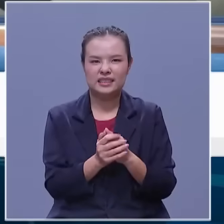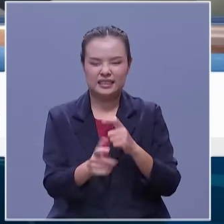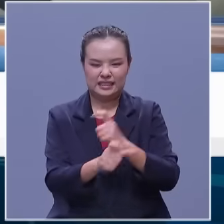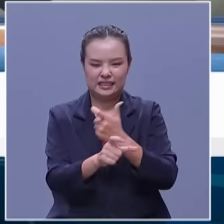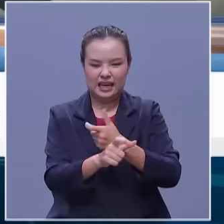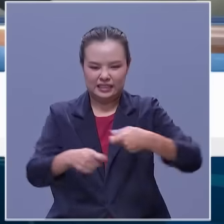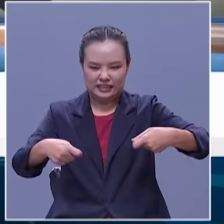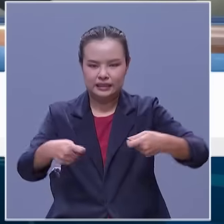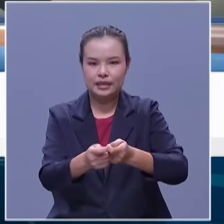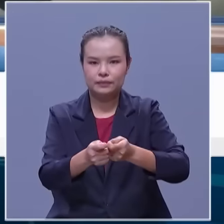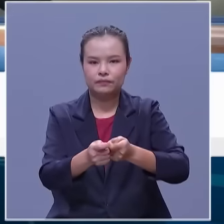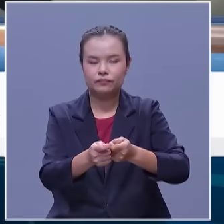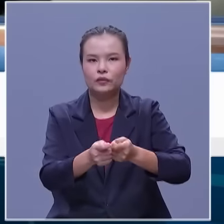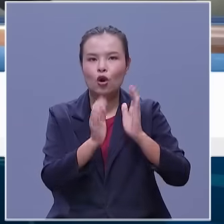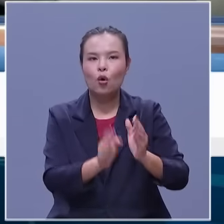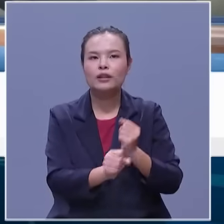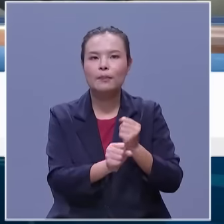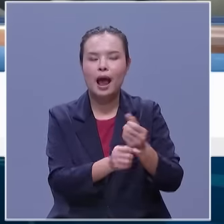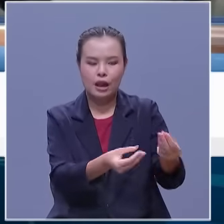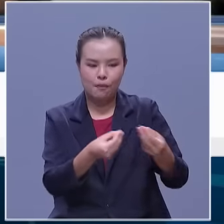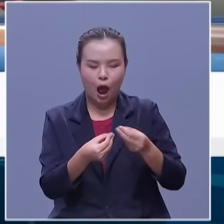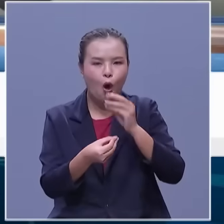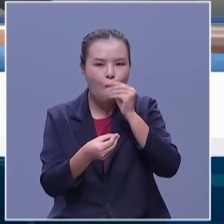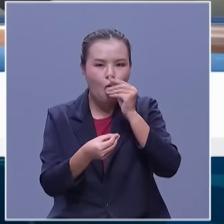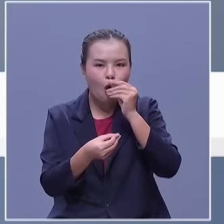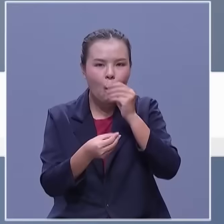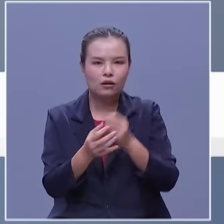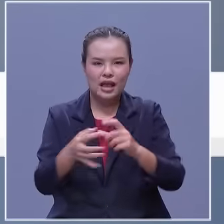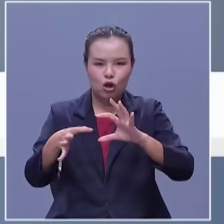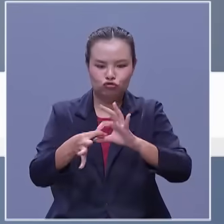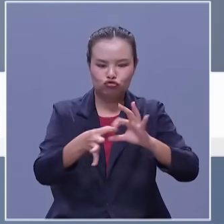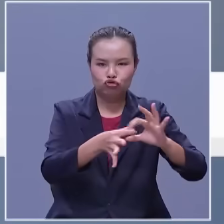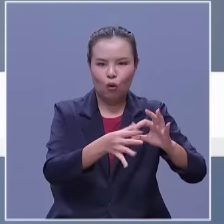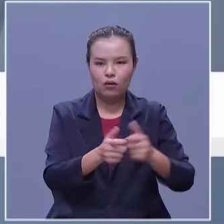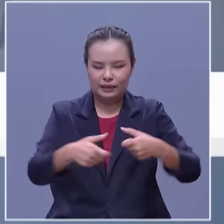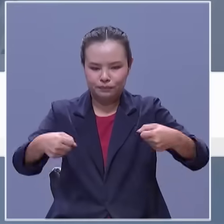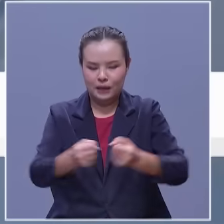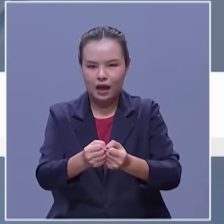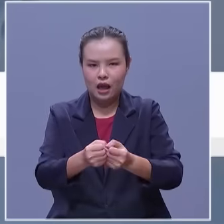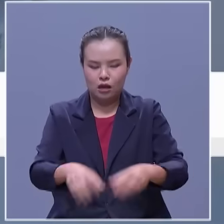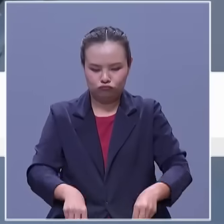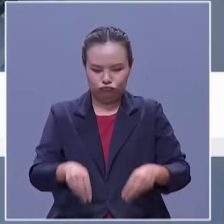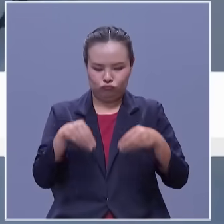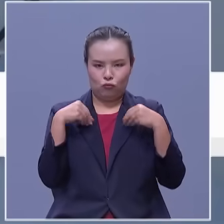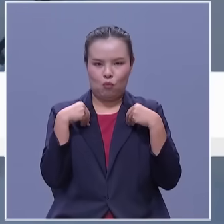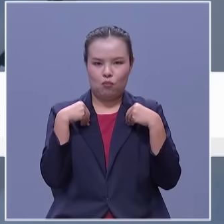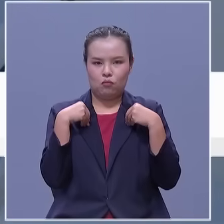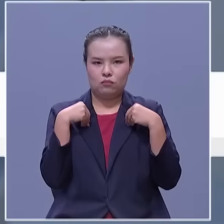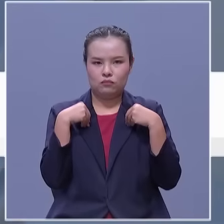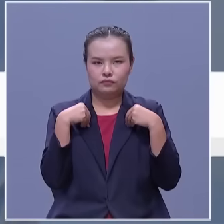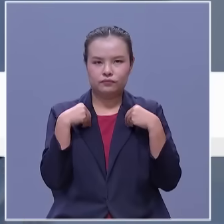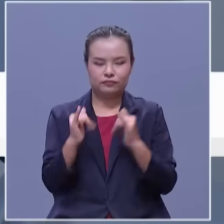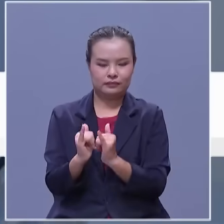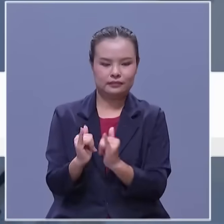ซึ่งลูกน้องเอามาให้นะคะเอามาทดลองตัดกุญแจโซ่ตรวนที่บอกว่าทำอยู่ใต้ผ้าห่มอ่ะนี่คือห้องผู้ป่วย